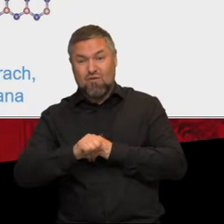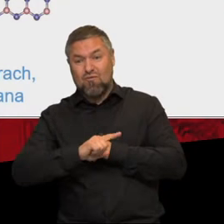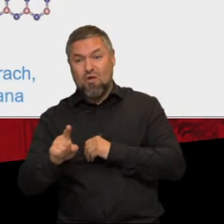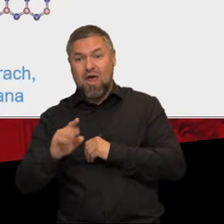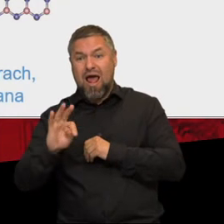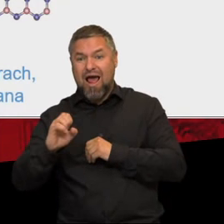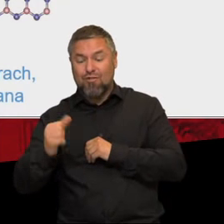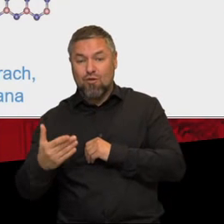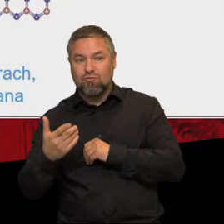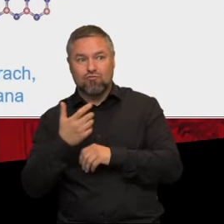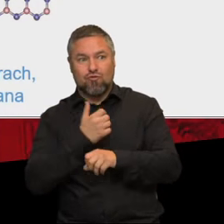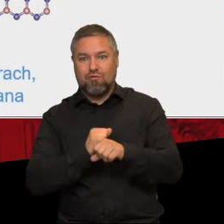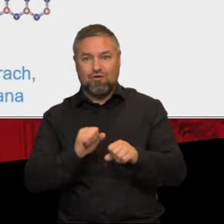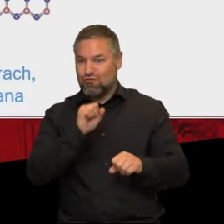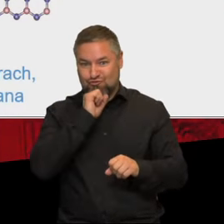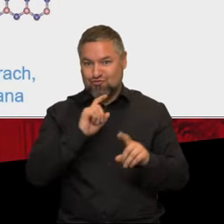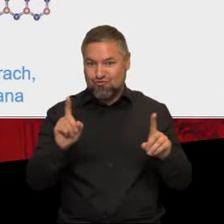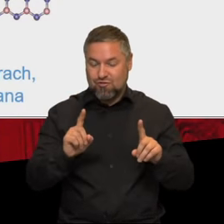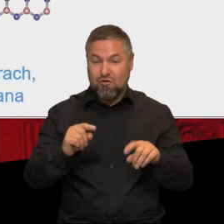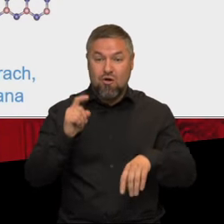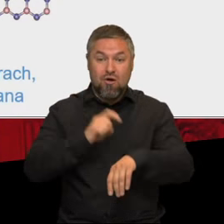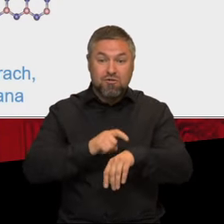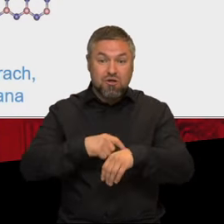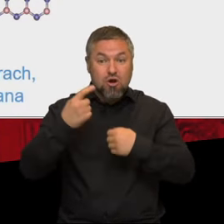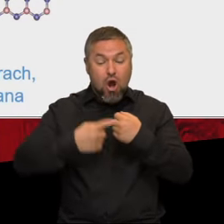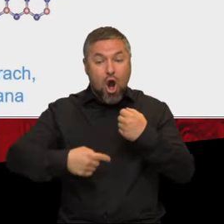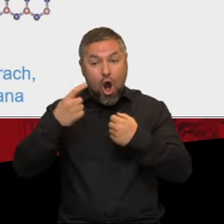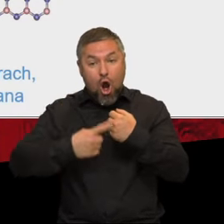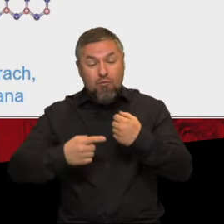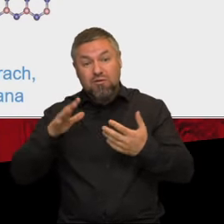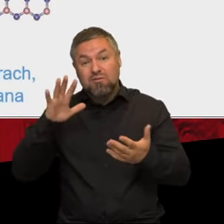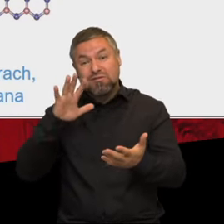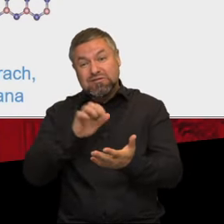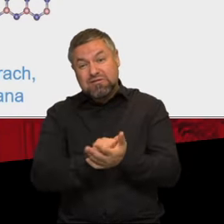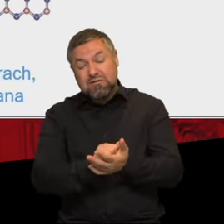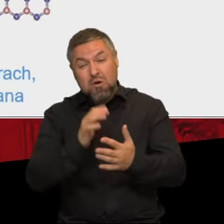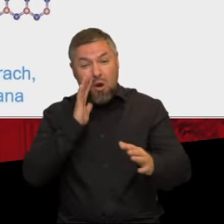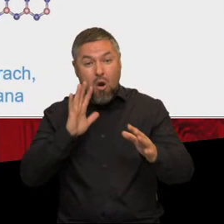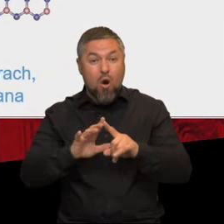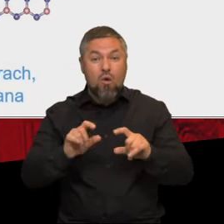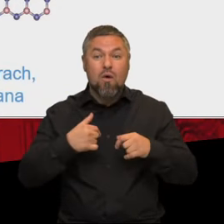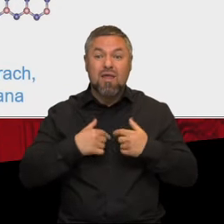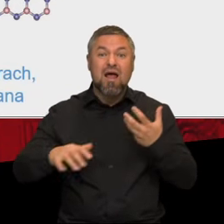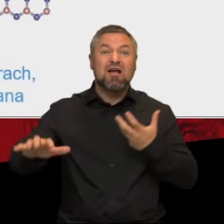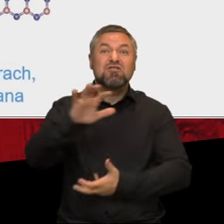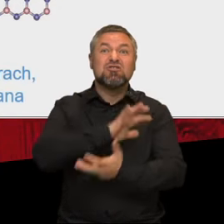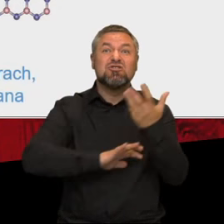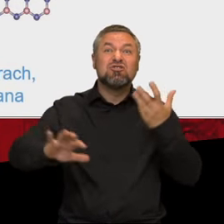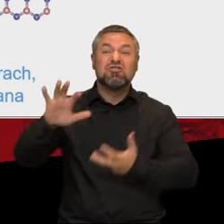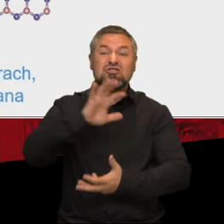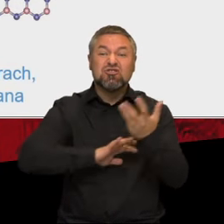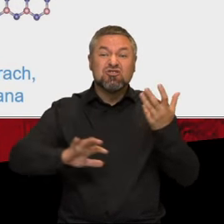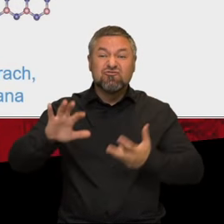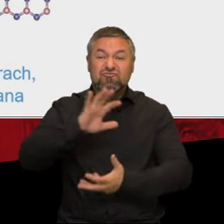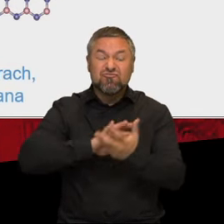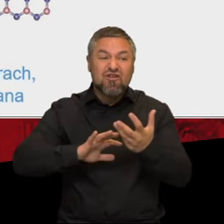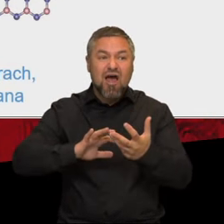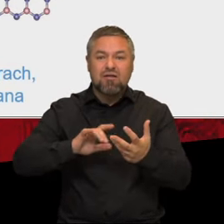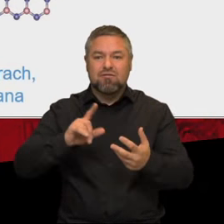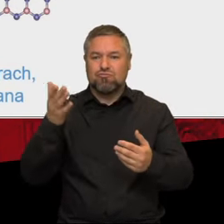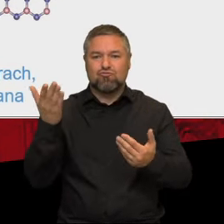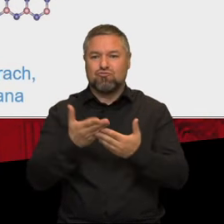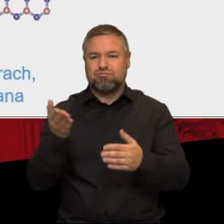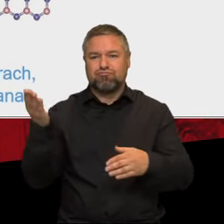co nadal nie jest wielką skalą, czas takich obliczeń zająłby więcej niż istnieje nasz wszechświat. Także są to obliczenia, te